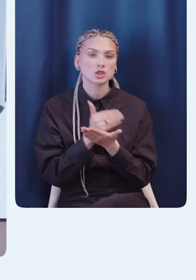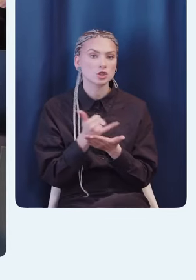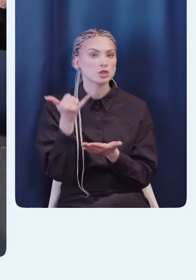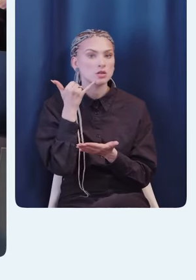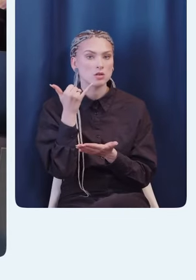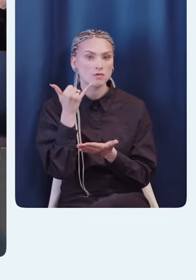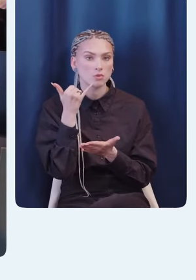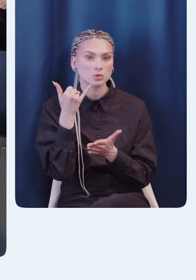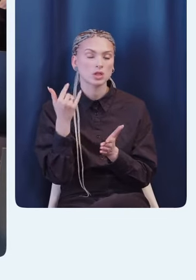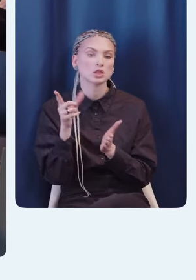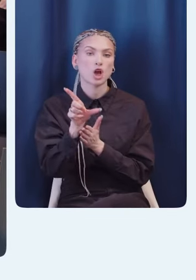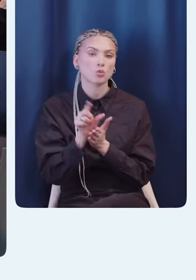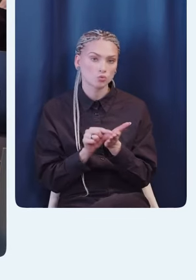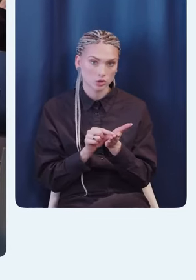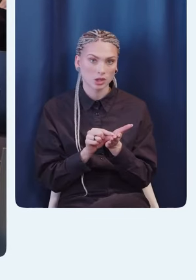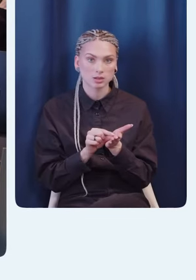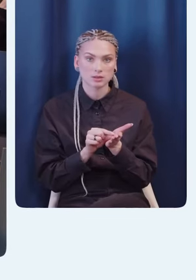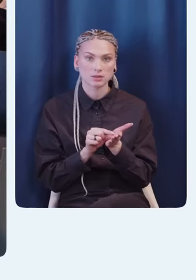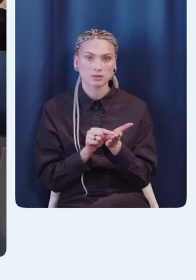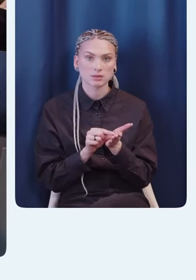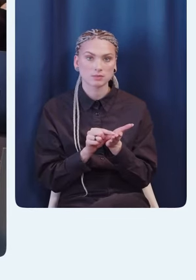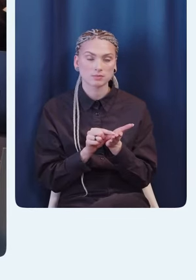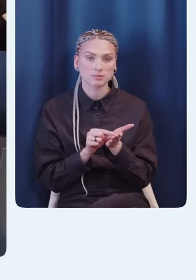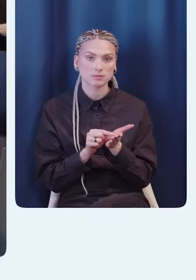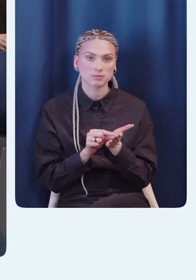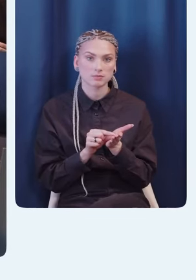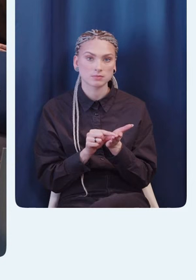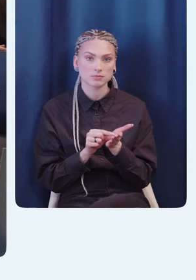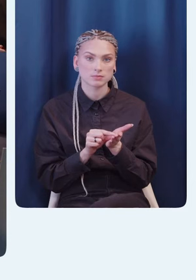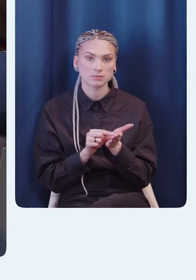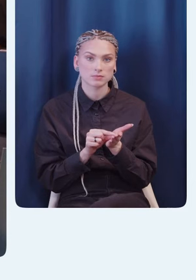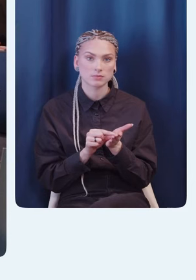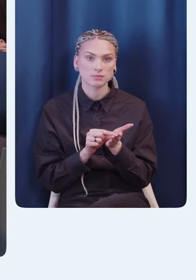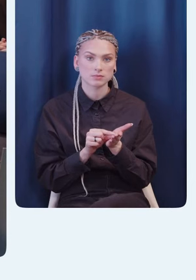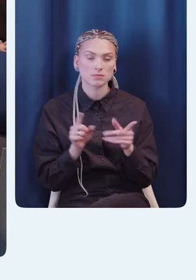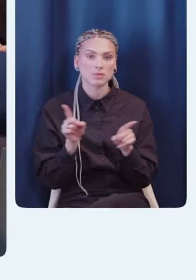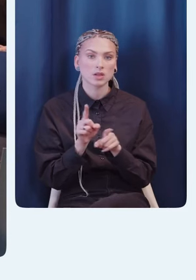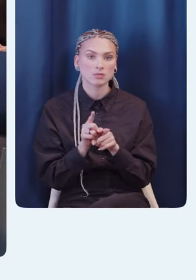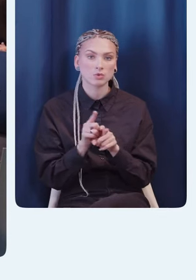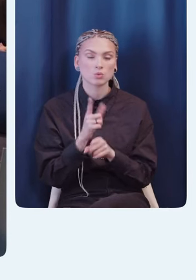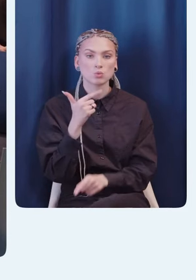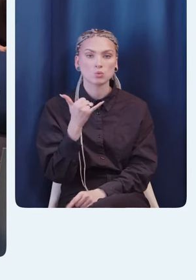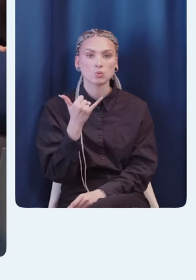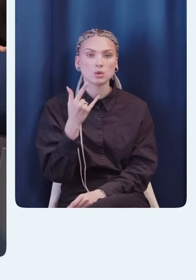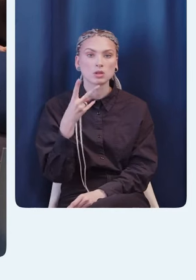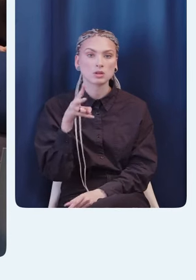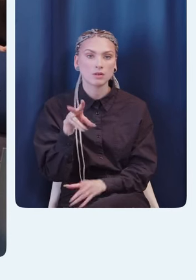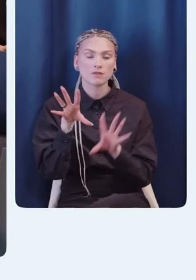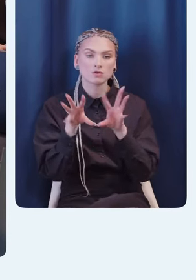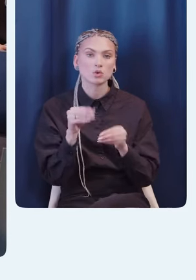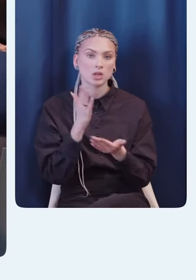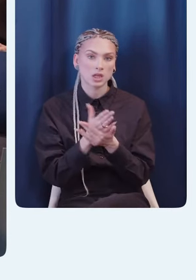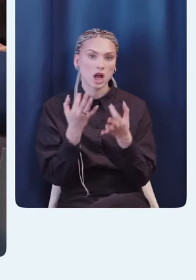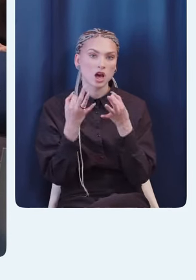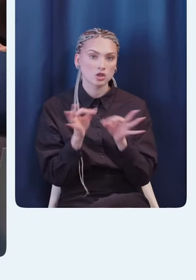телефоне загружается. И, ну, оно написано также Гуглом, поэтому у него есть все необходимые